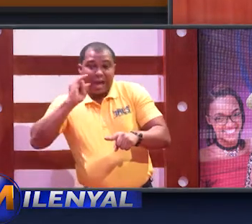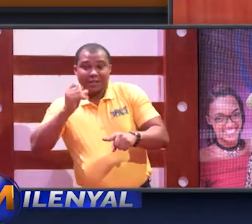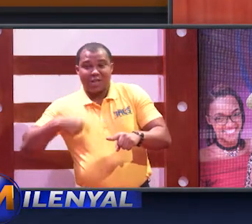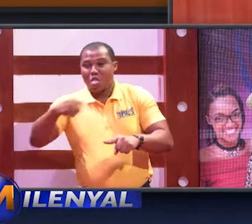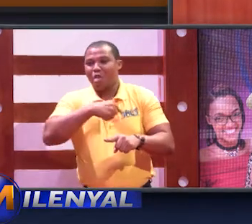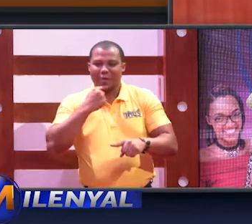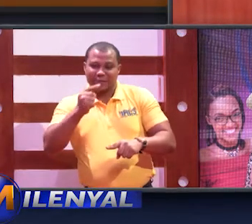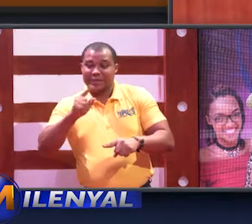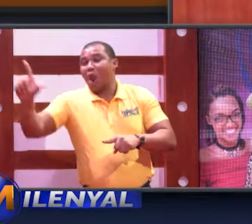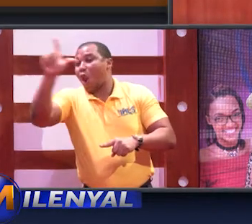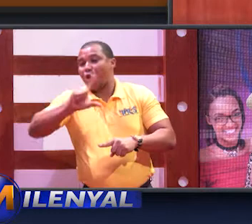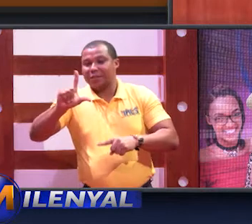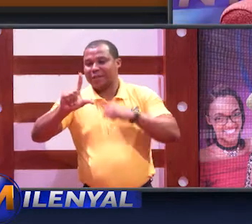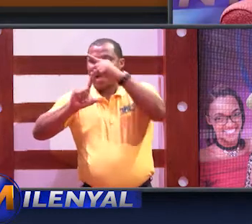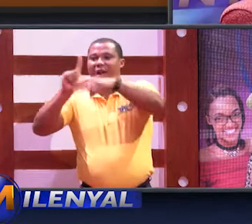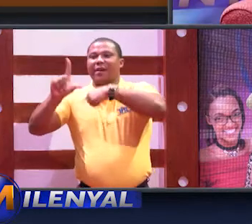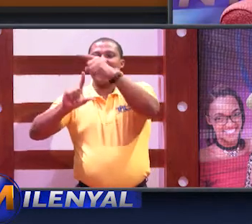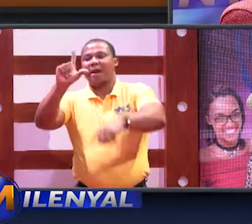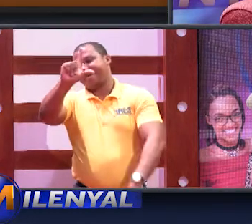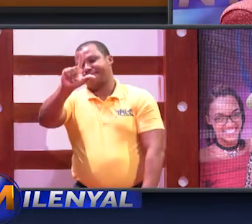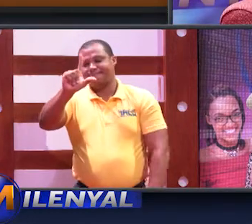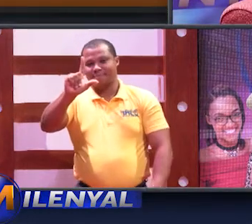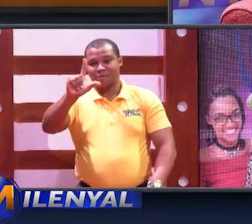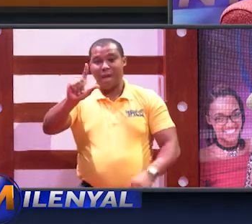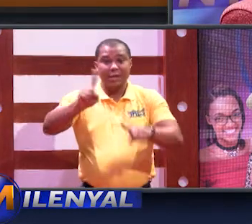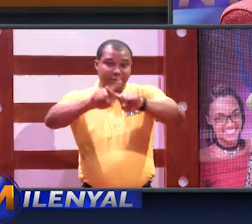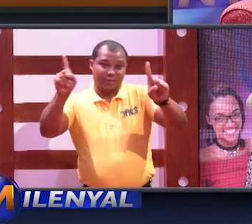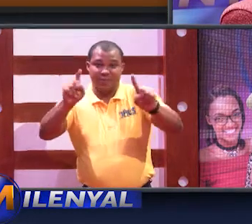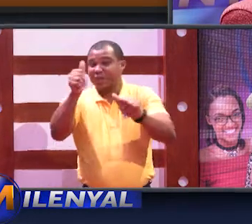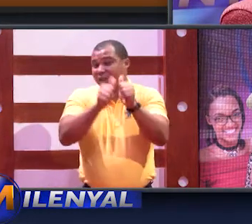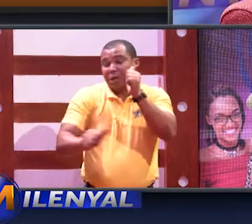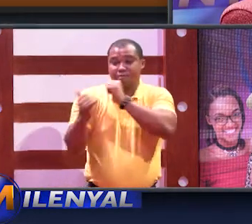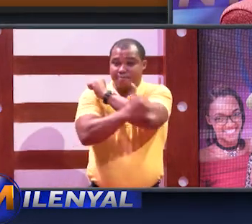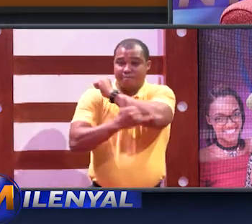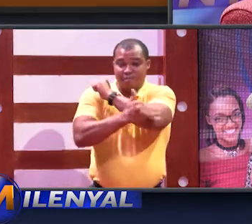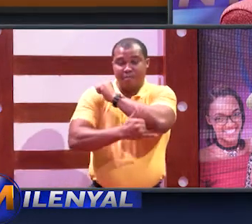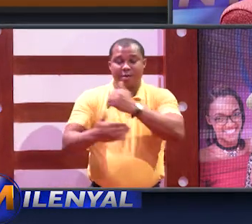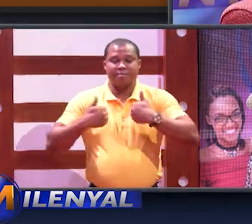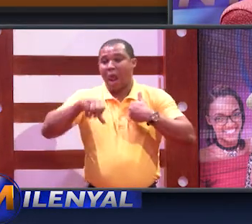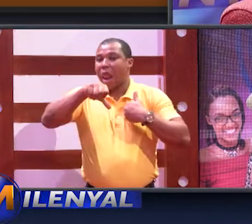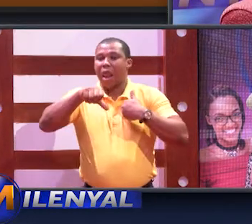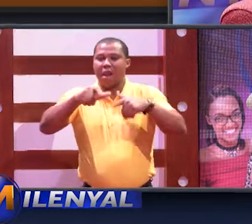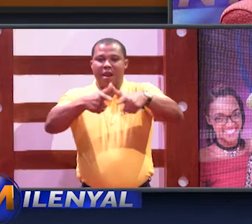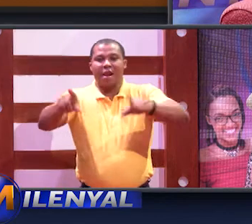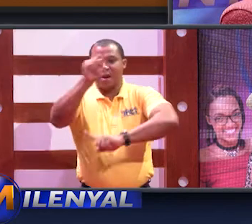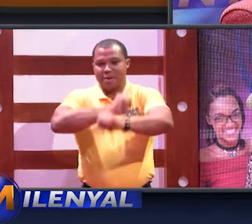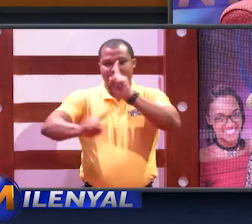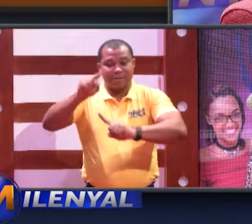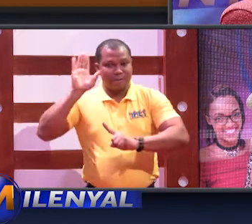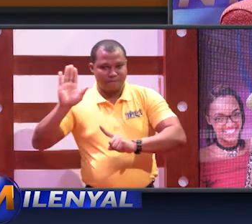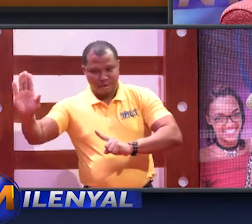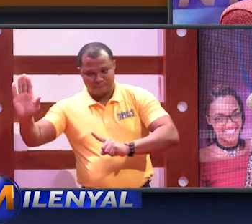dit lundi. Lundi. Donc c'est vraiment chaque pays gagne langue des signes par yo à proprement